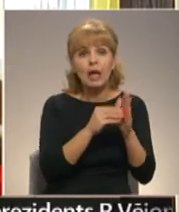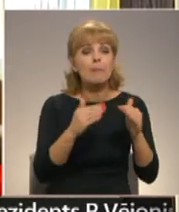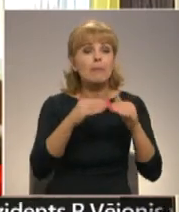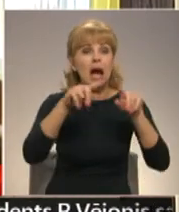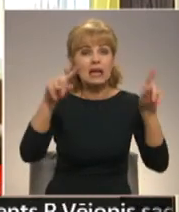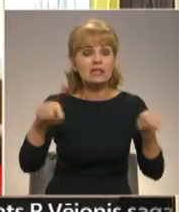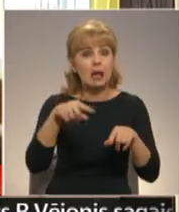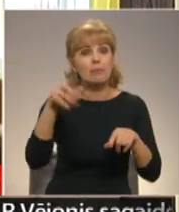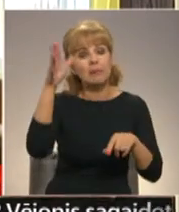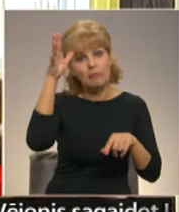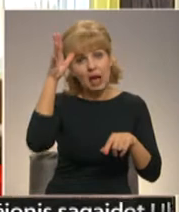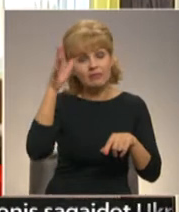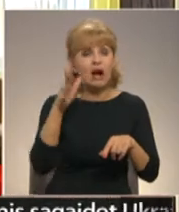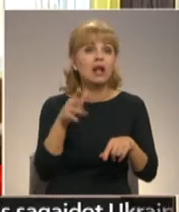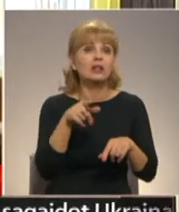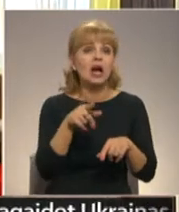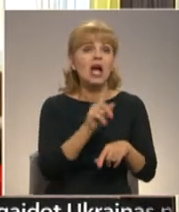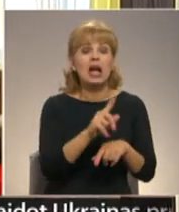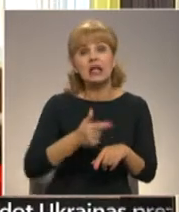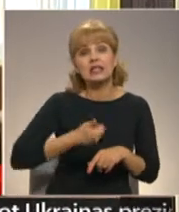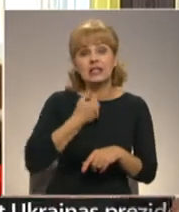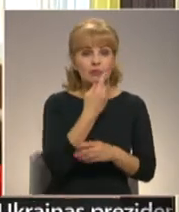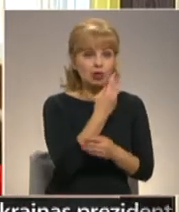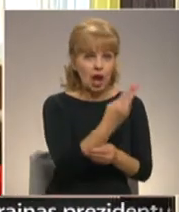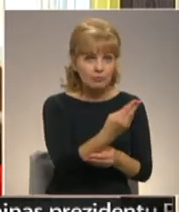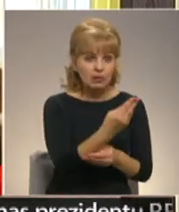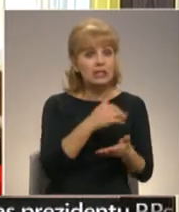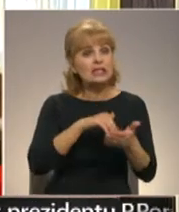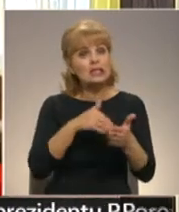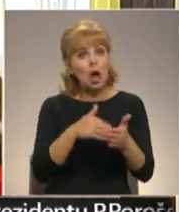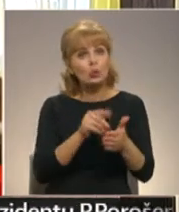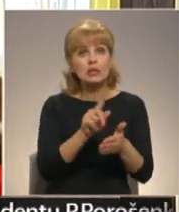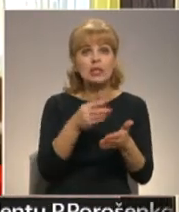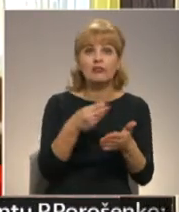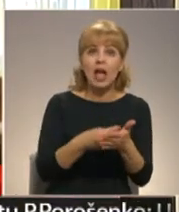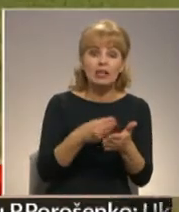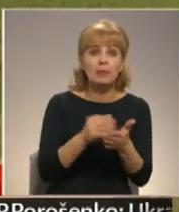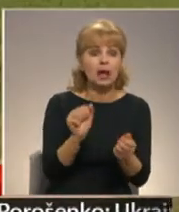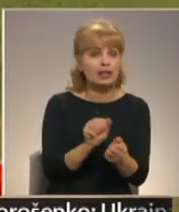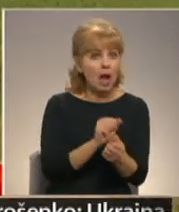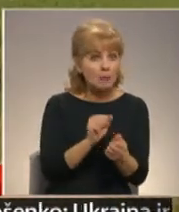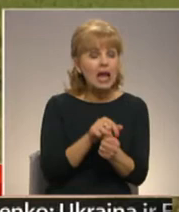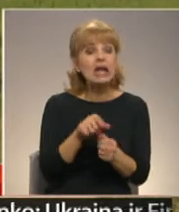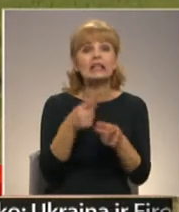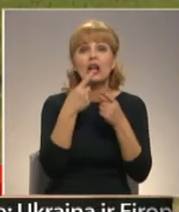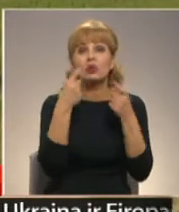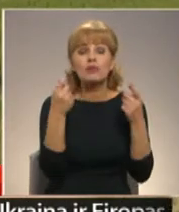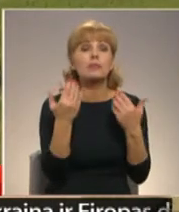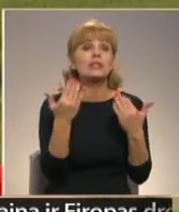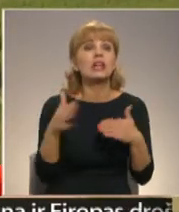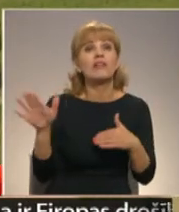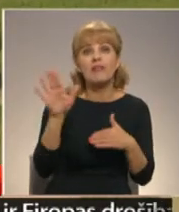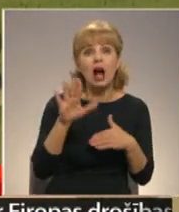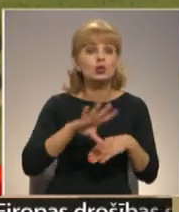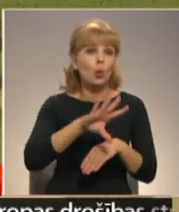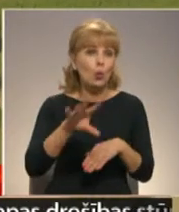sistēmā Ozols, kur katrs īpašnieks tad var apskatīties statusu, ir vērtība dabas vai nav. Šāda informācija par to, cik valstī kopumā